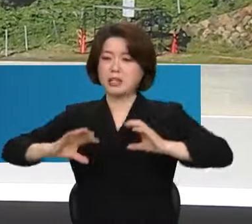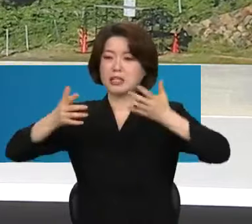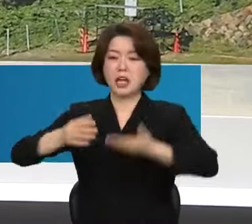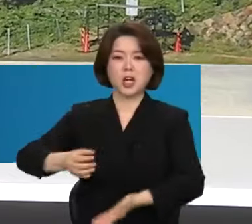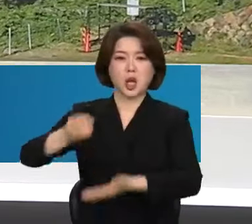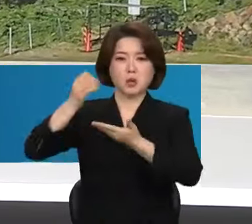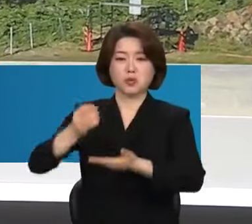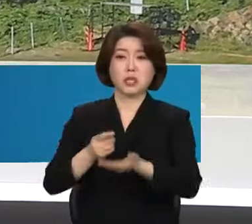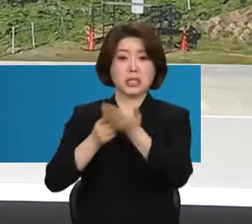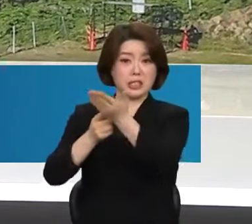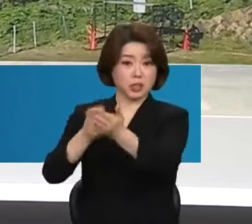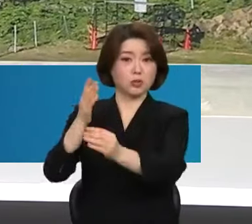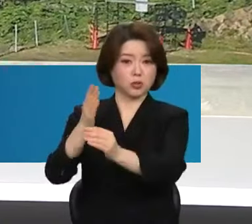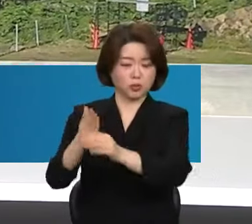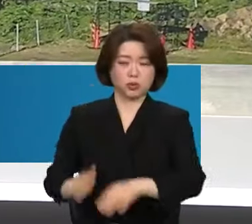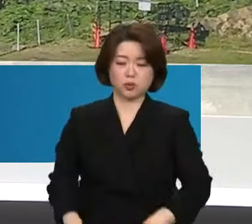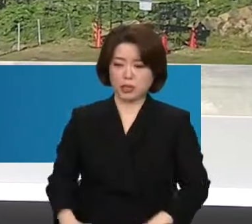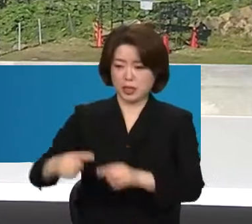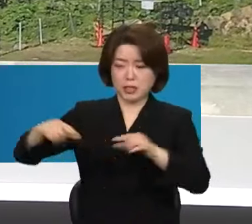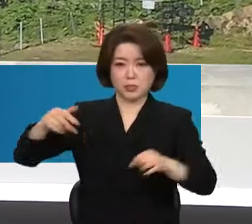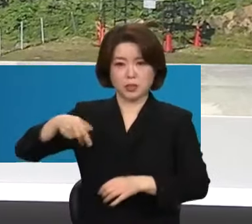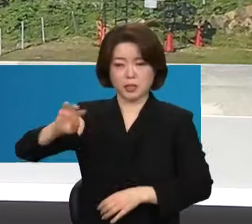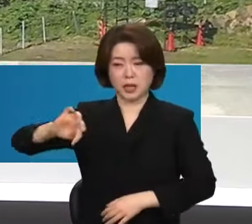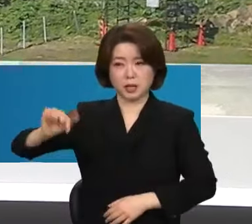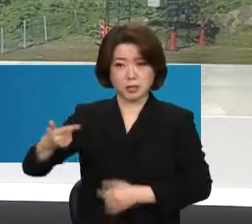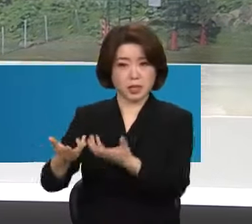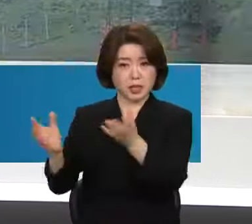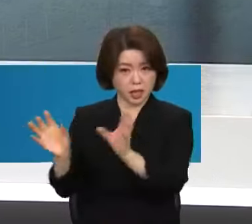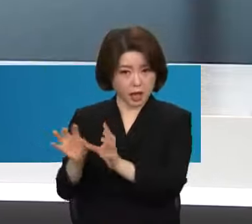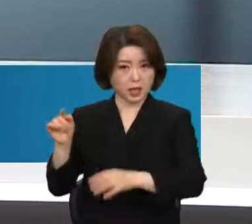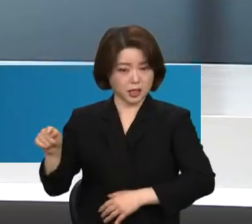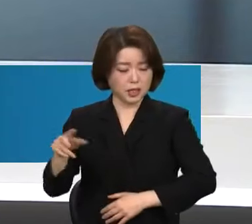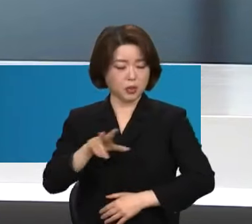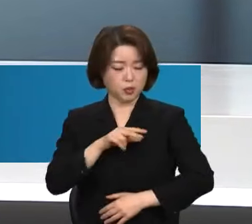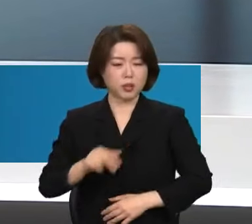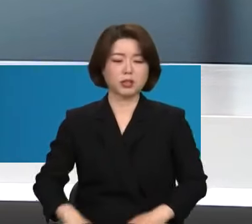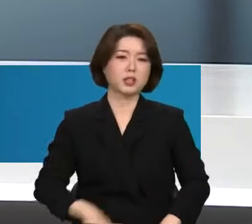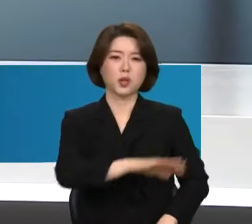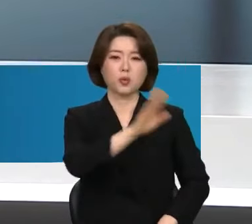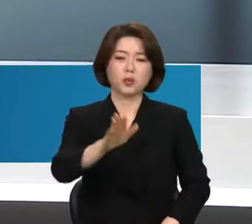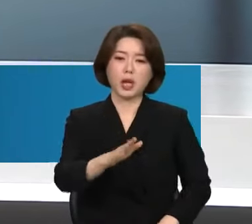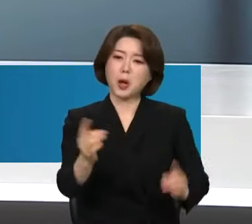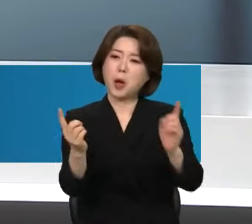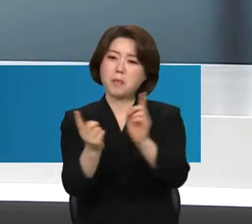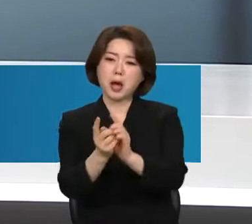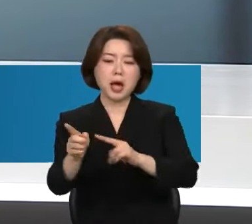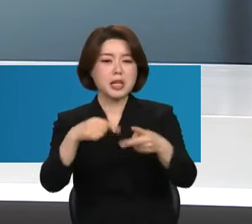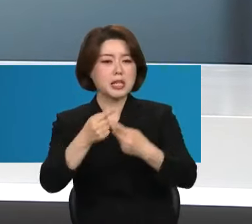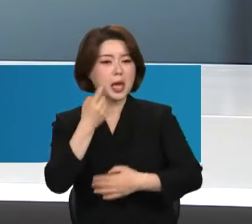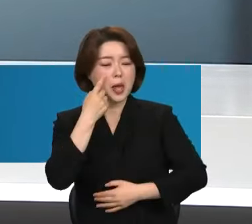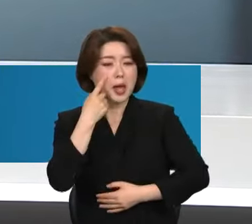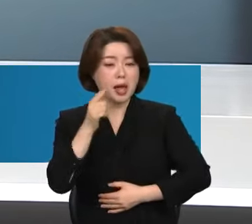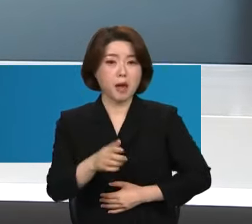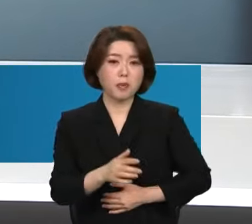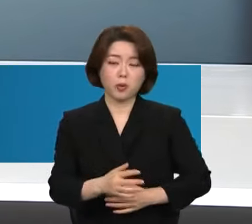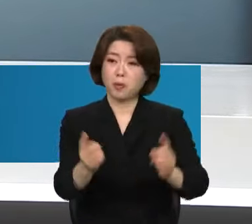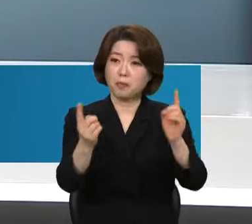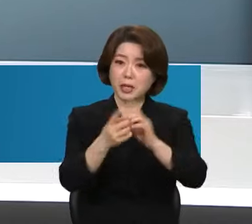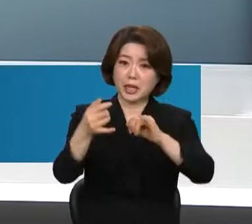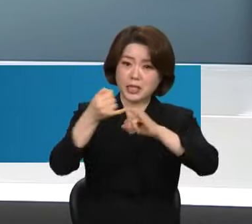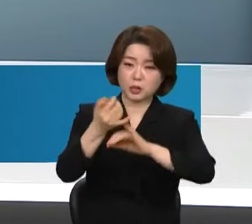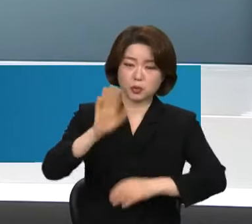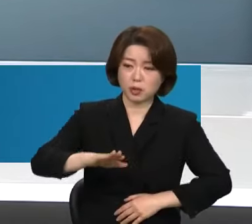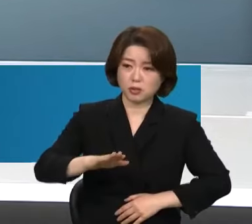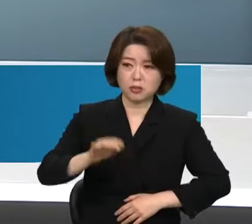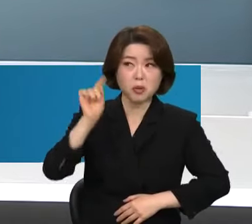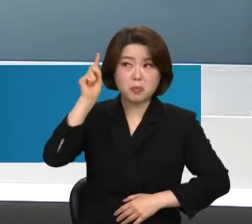일본 집권당, 자민당 의원들이 한국의 이해를 구하겠다며 우리나라 대사와의 면담을 요청했다가 불과 며칠 만에